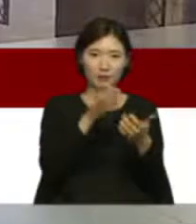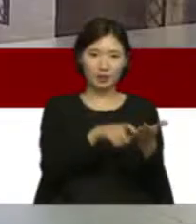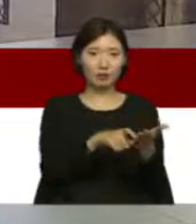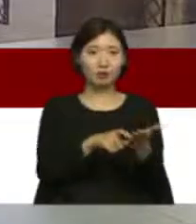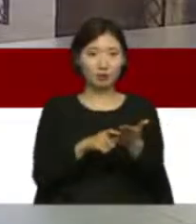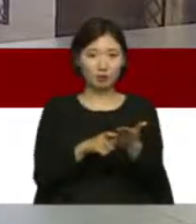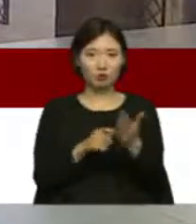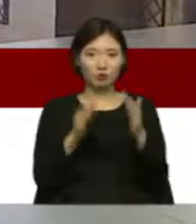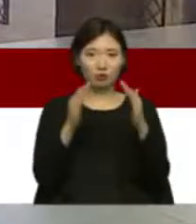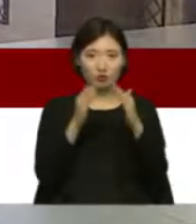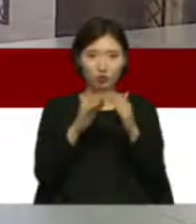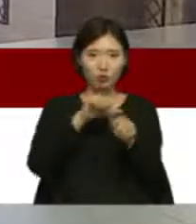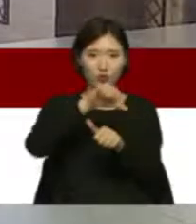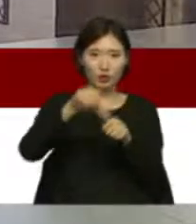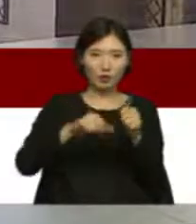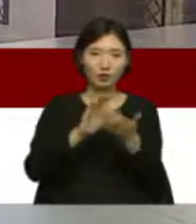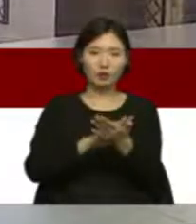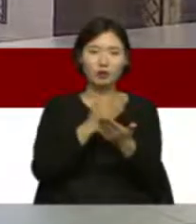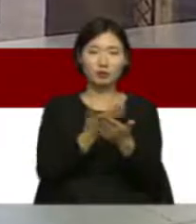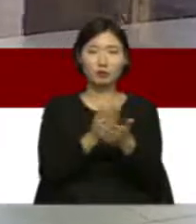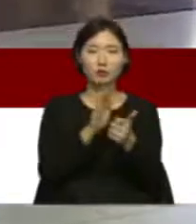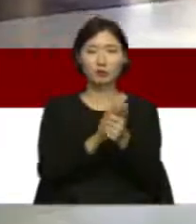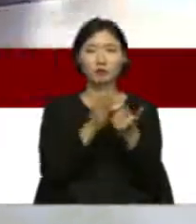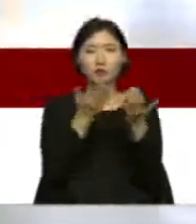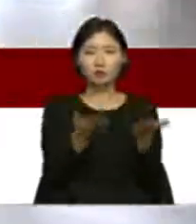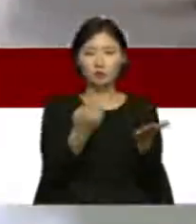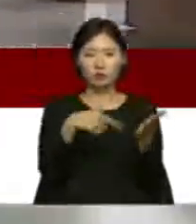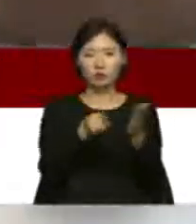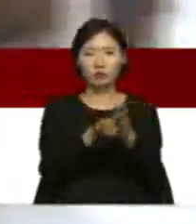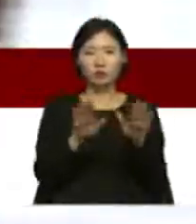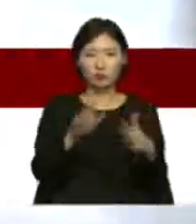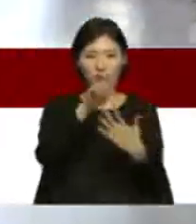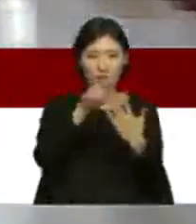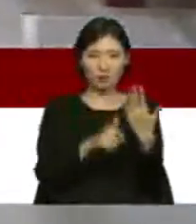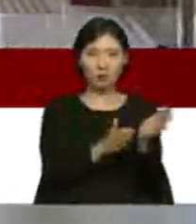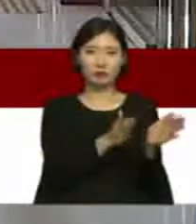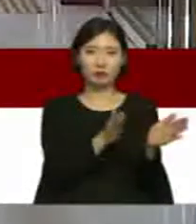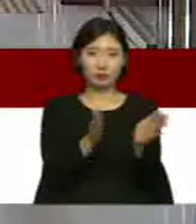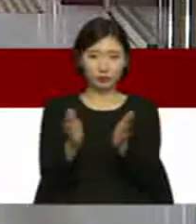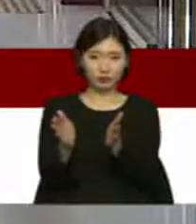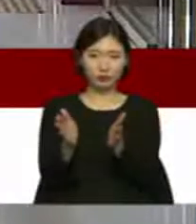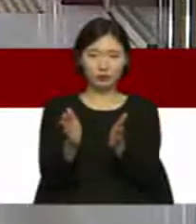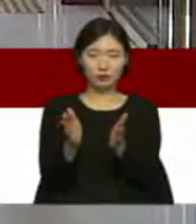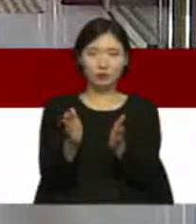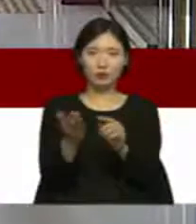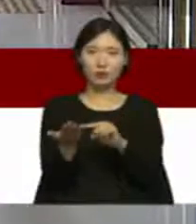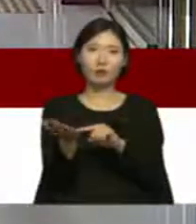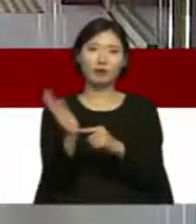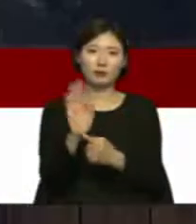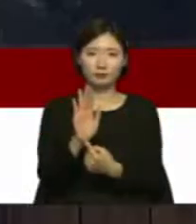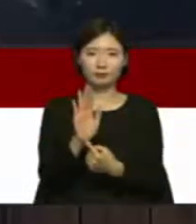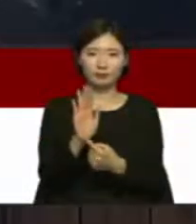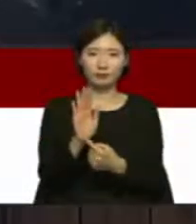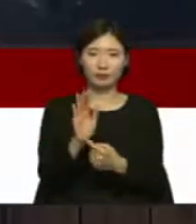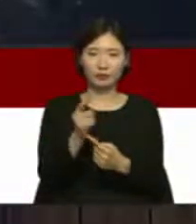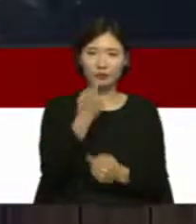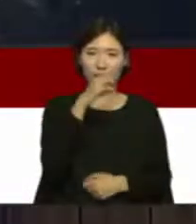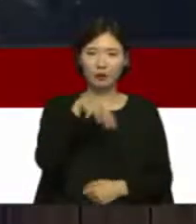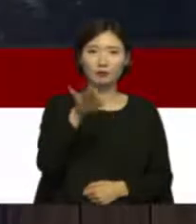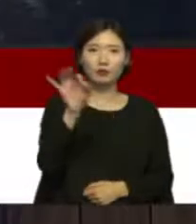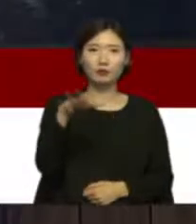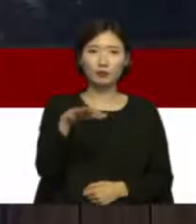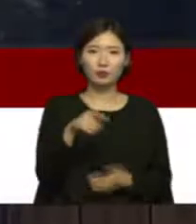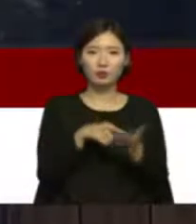물론 주거환경 개선에도 도움을 주기 위해 이번 프로그램을 마련하게 됐다 고 밝혔습니다 수강료는 무료